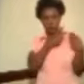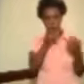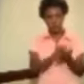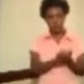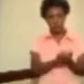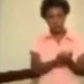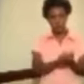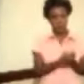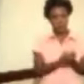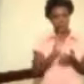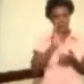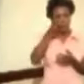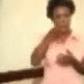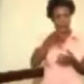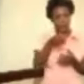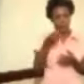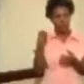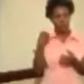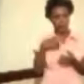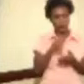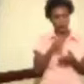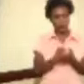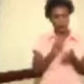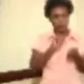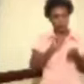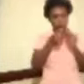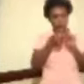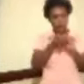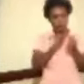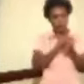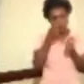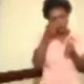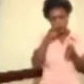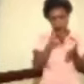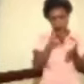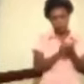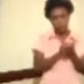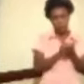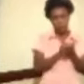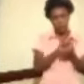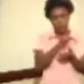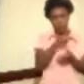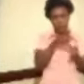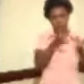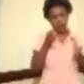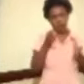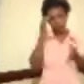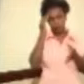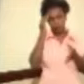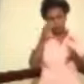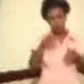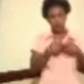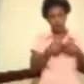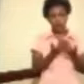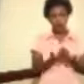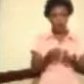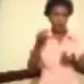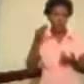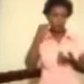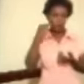ça, yo. Ensuite, nous, on a tourné sous liste ces problèmes entreprises étrangères qui pouvaient. Non, mais qu'on est, comment candidat, yo, ouais, question